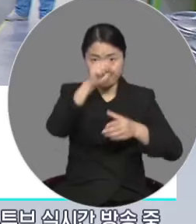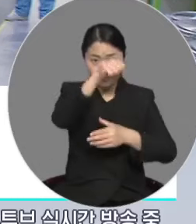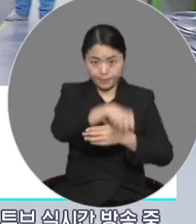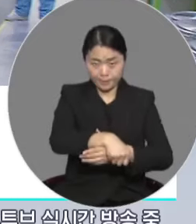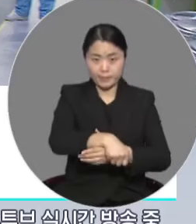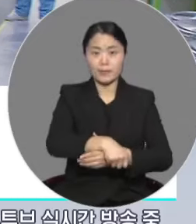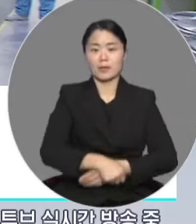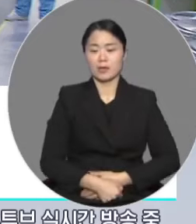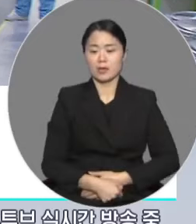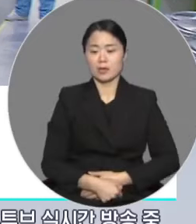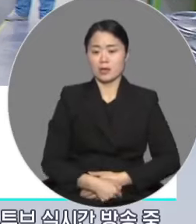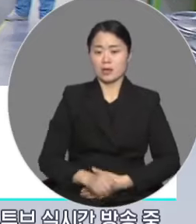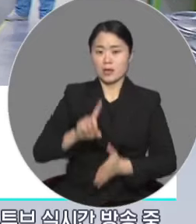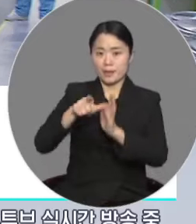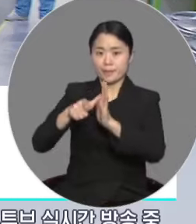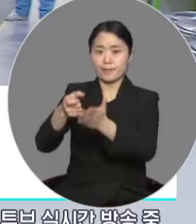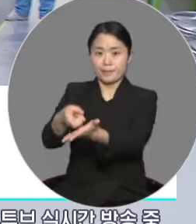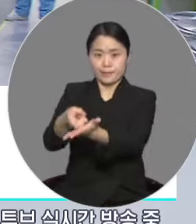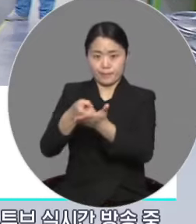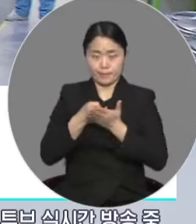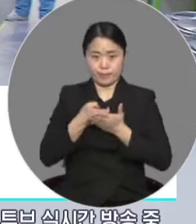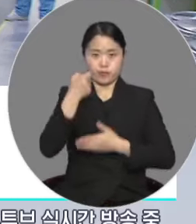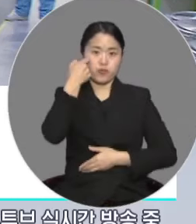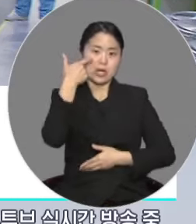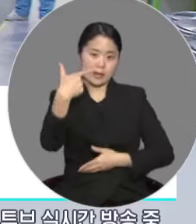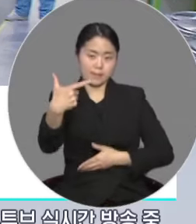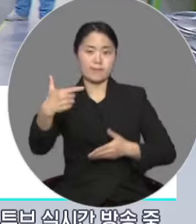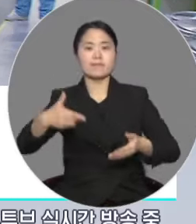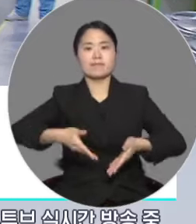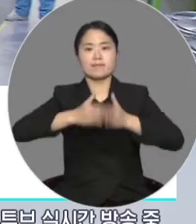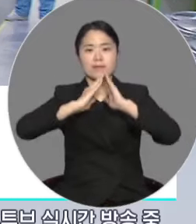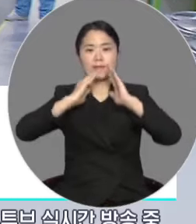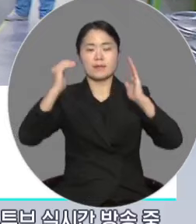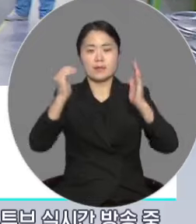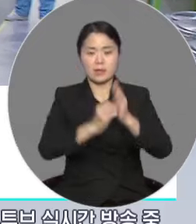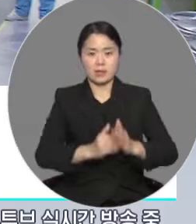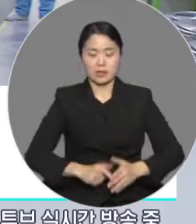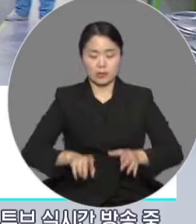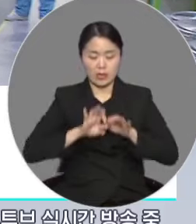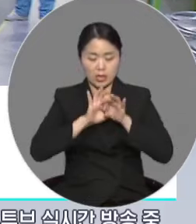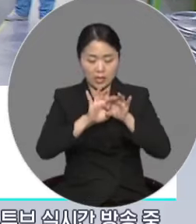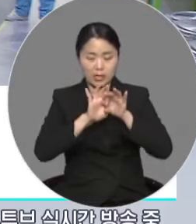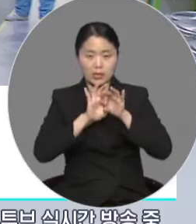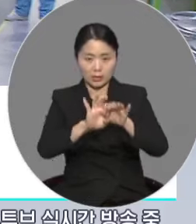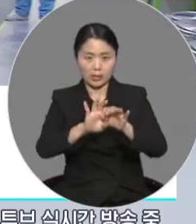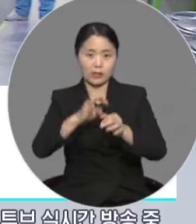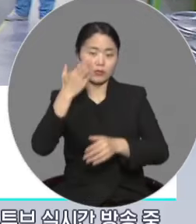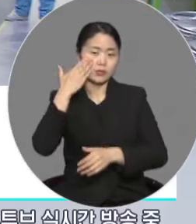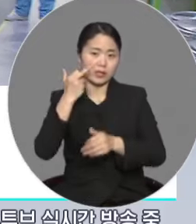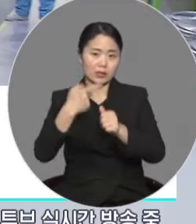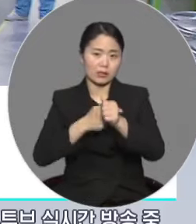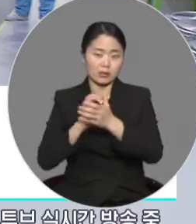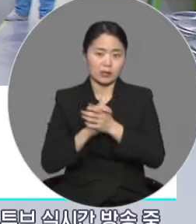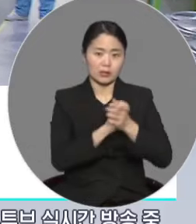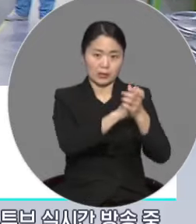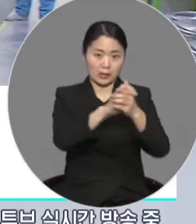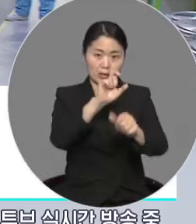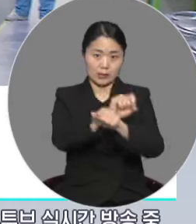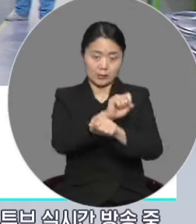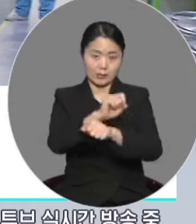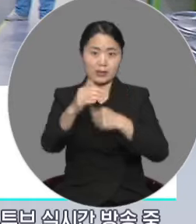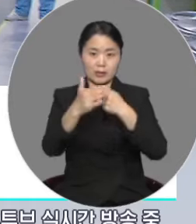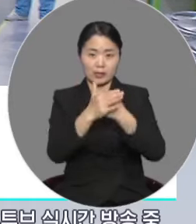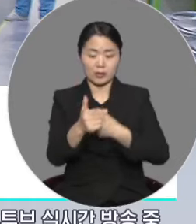절차가 6개월 만에 완료됐습니다. 울산시의 친기업 행정 덕분인데 삼성 SDI는